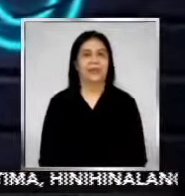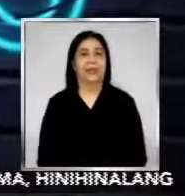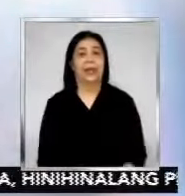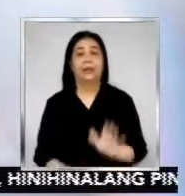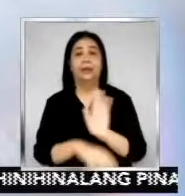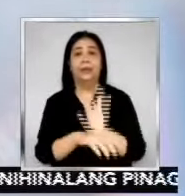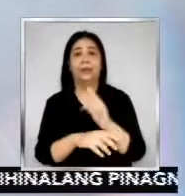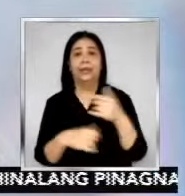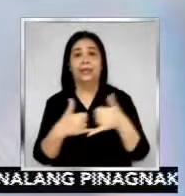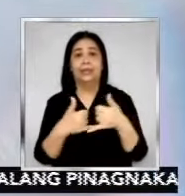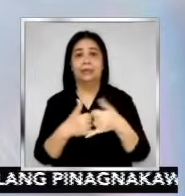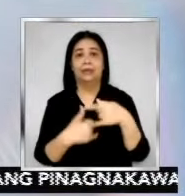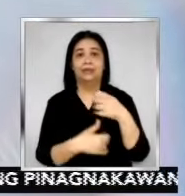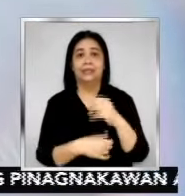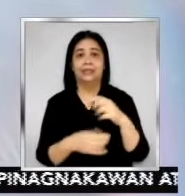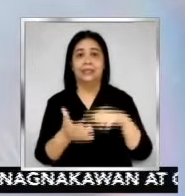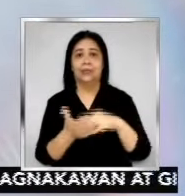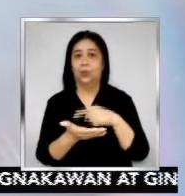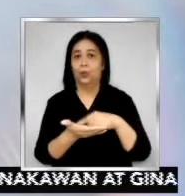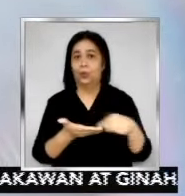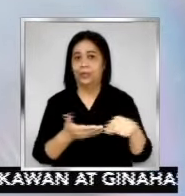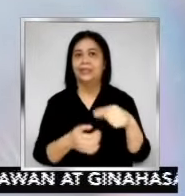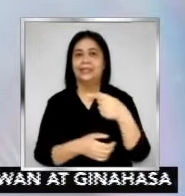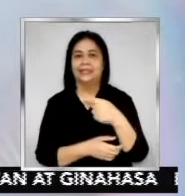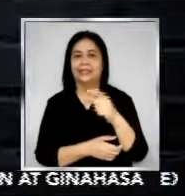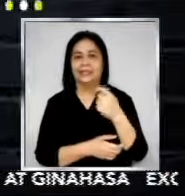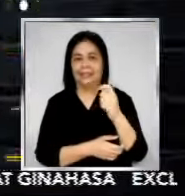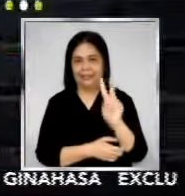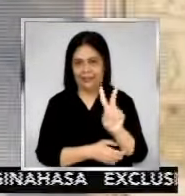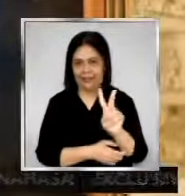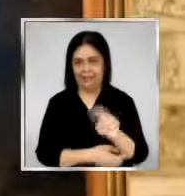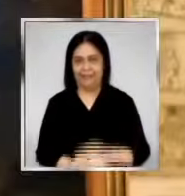Gems ngayong Linggo sa GTV.